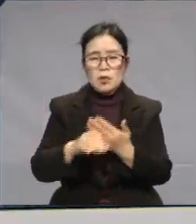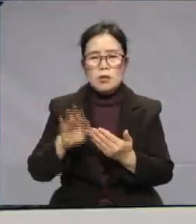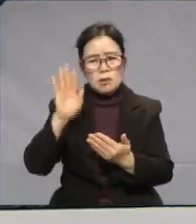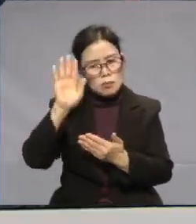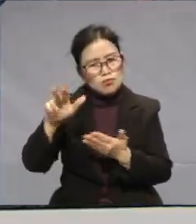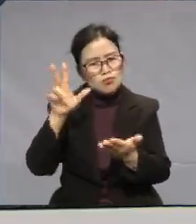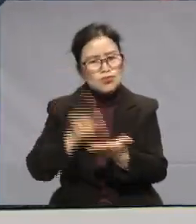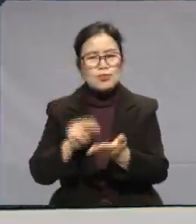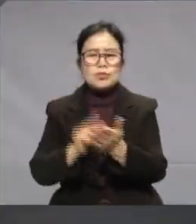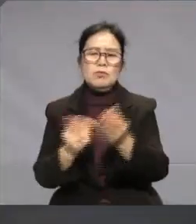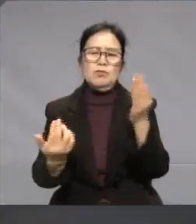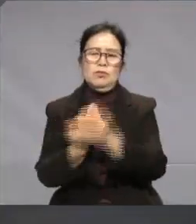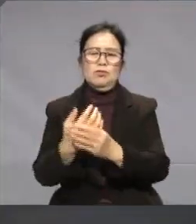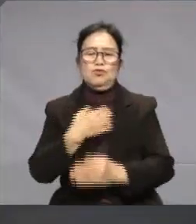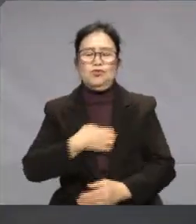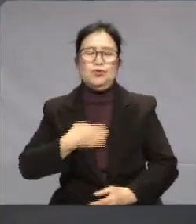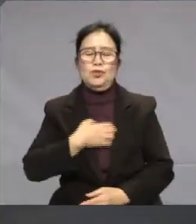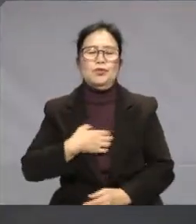기자입니다.